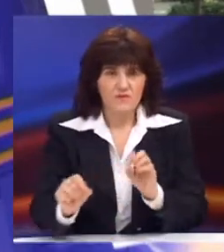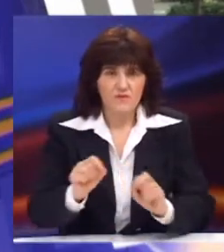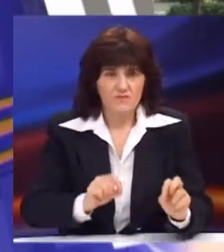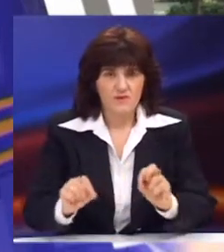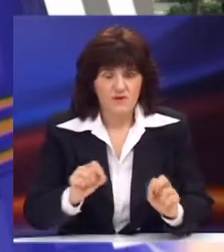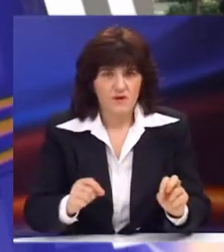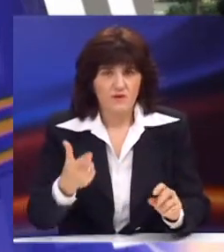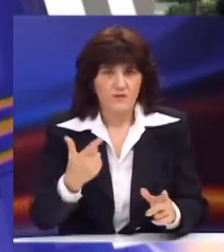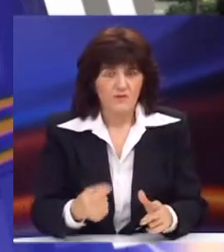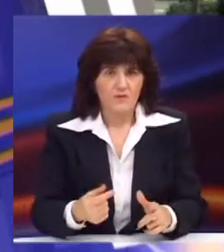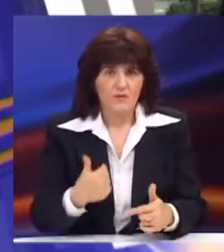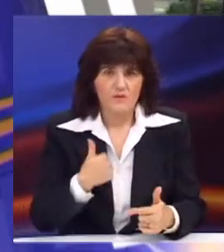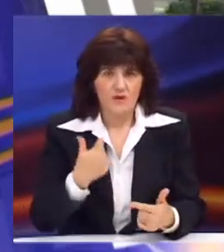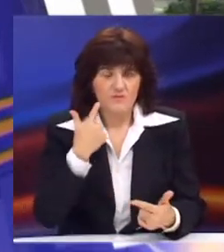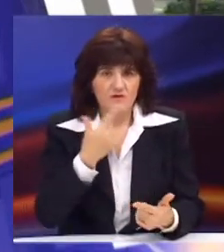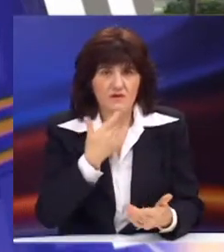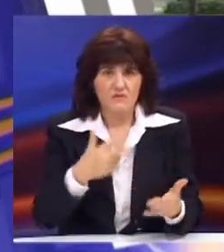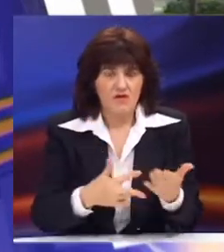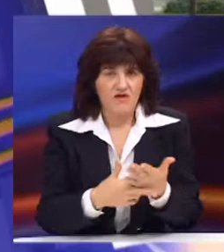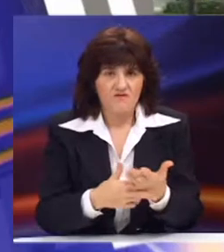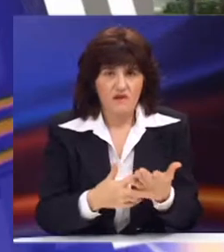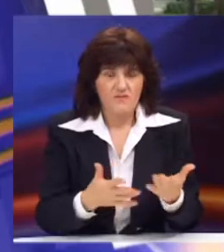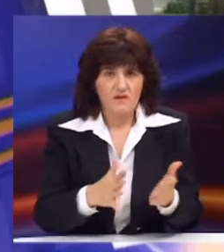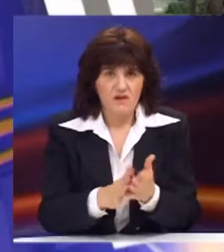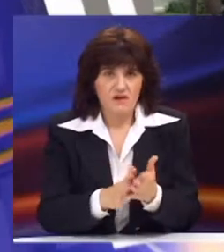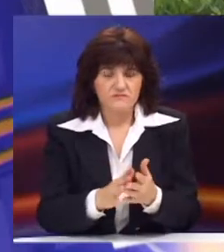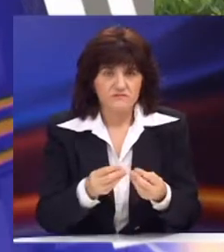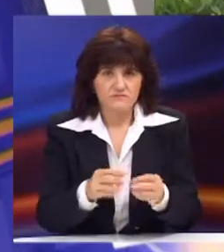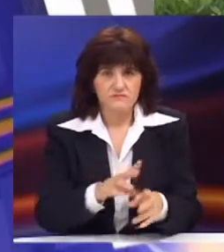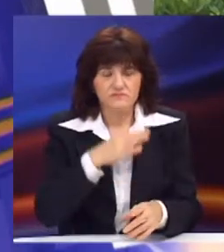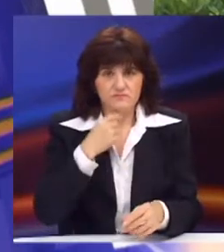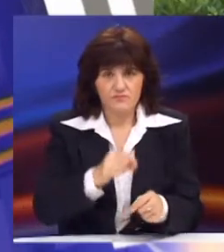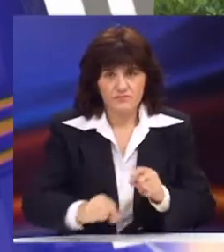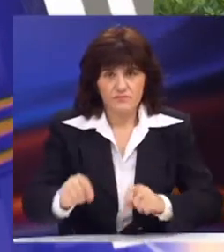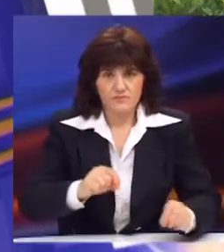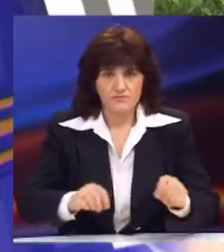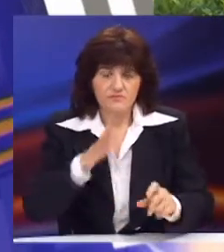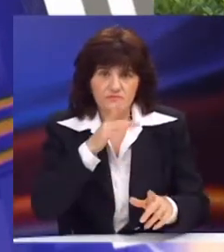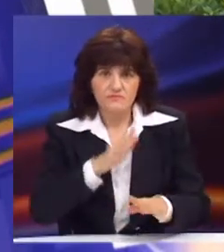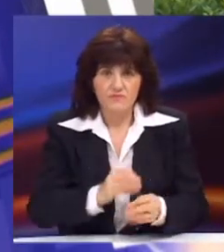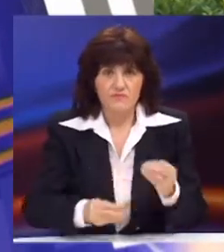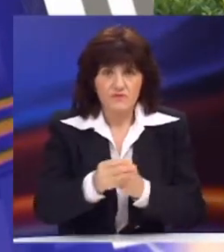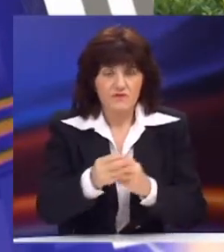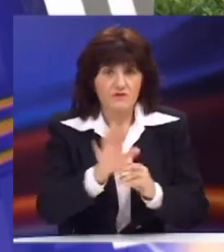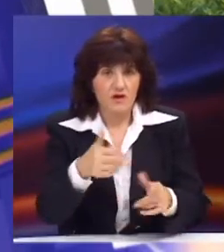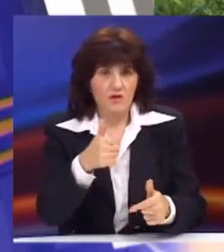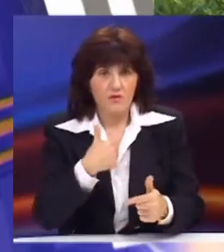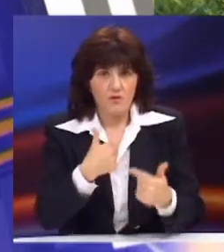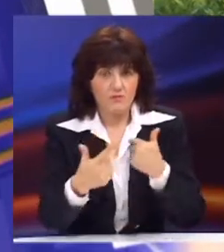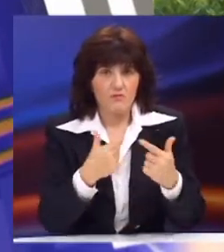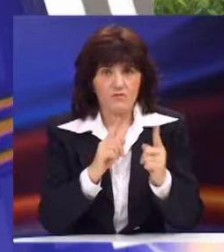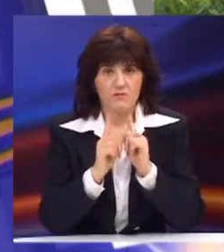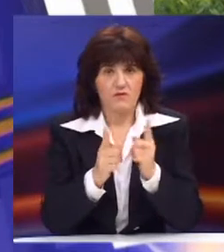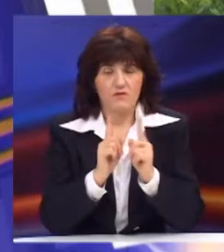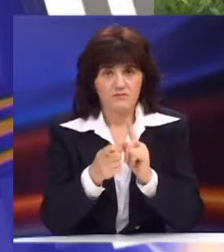grdilo papirologije i pretpostavljam da baš nemaju dovoljno vremena za pacijente. Piše papirologije dok